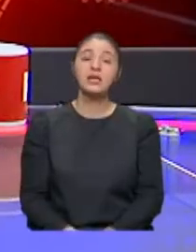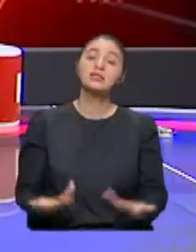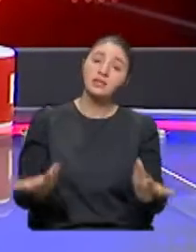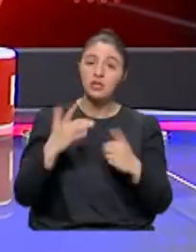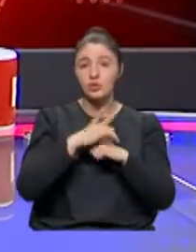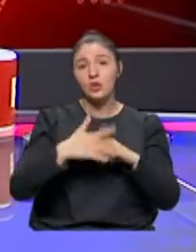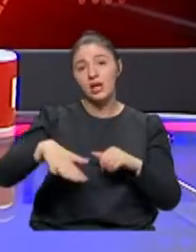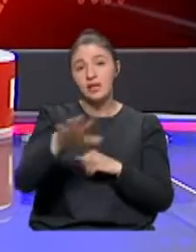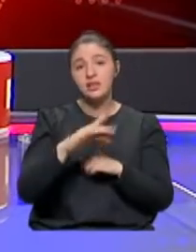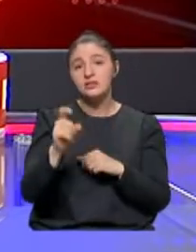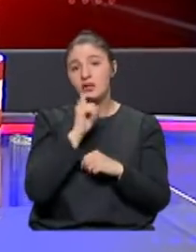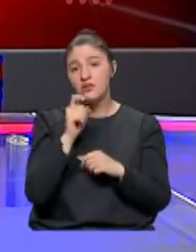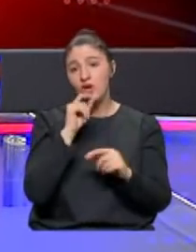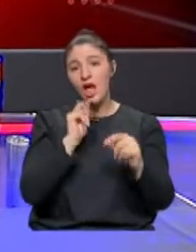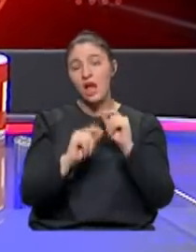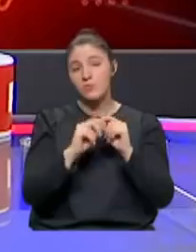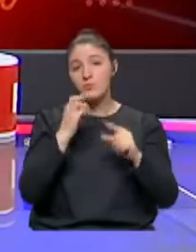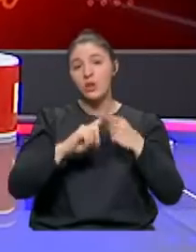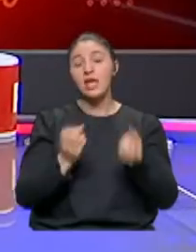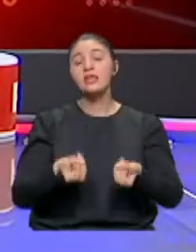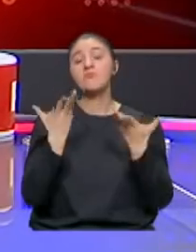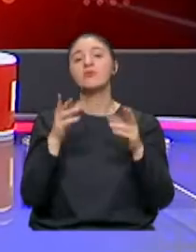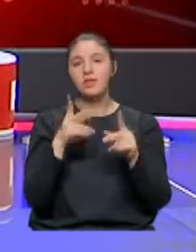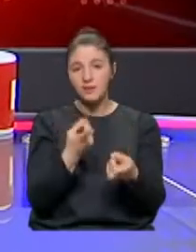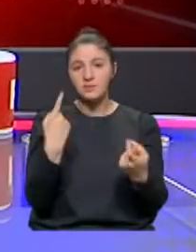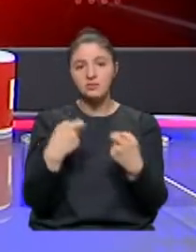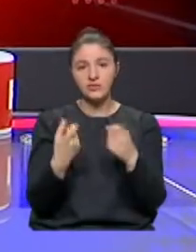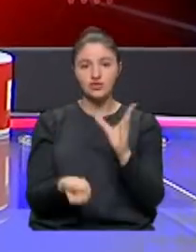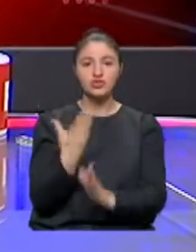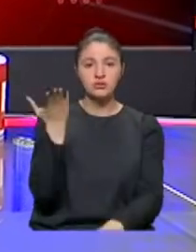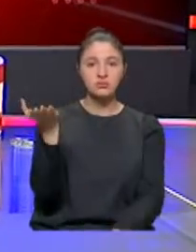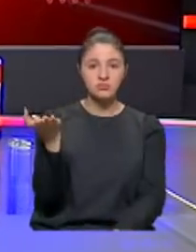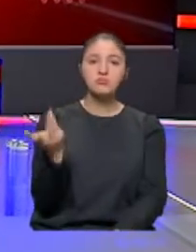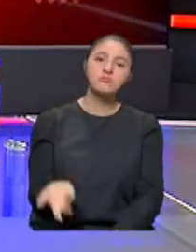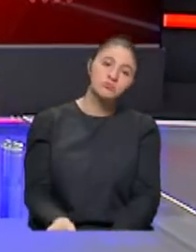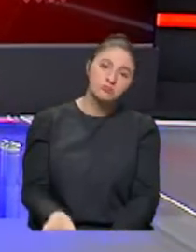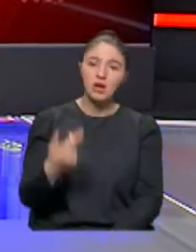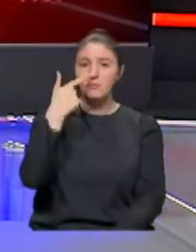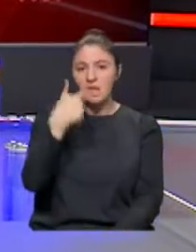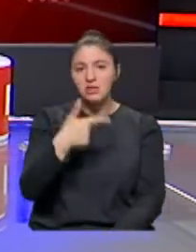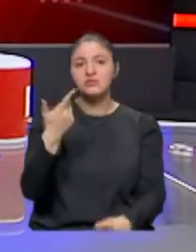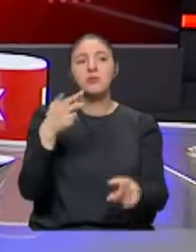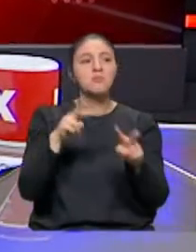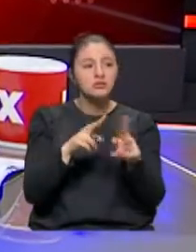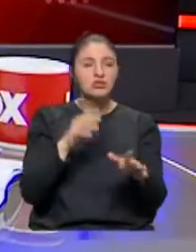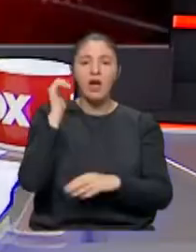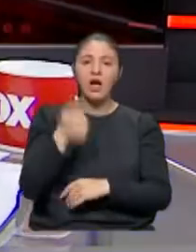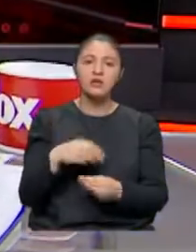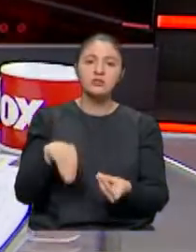Zaten ülkedeki yanlış ekonomi politikaları yetmiyormuş gibi bir de savaş çıktı. O yüzden benzine, mazota her